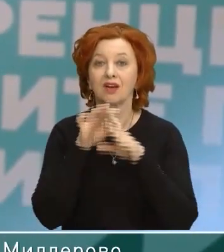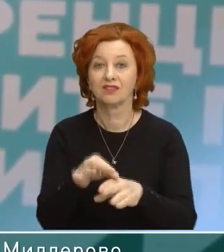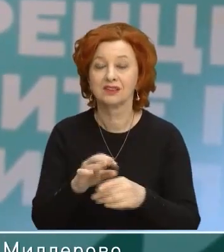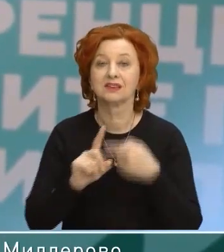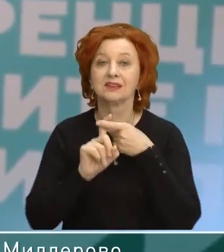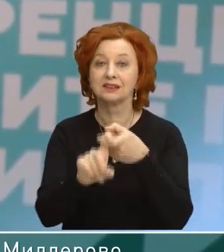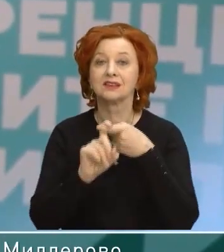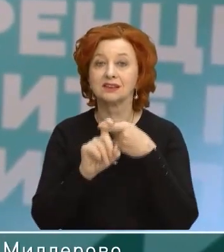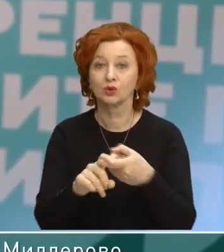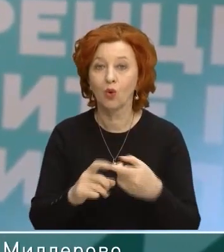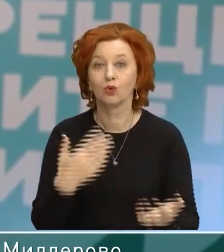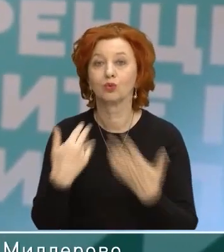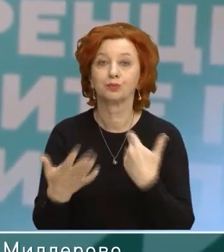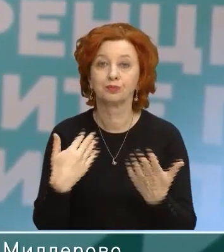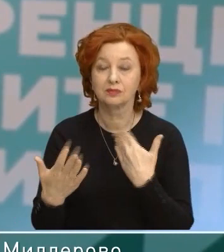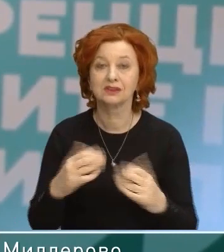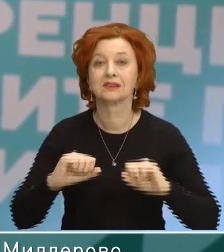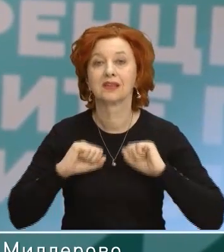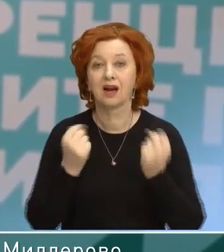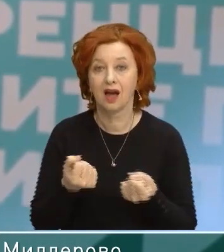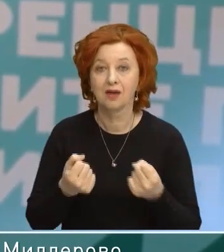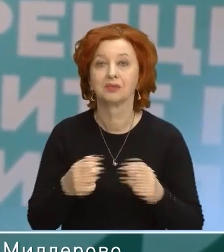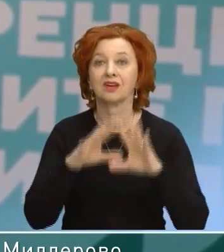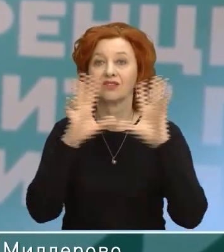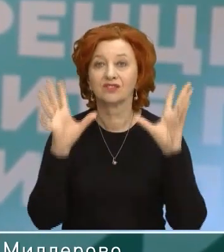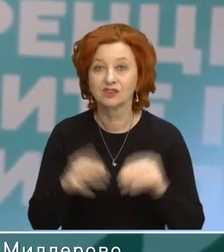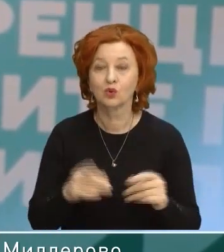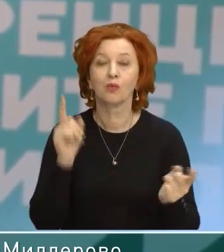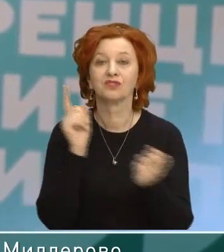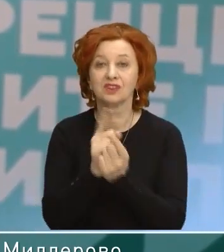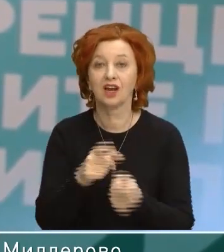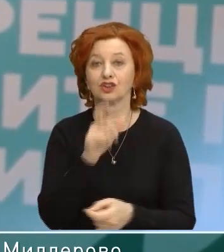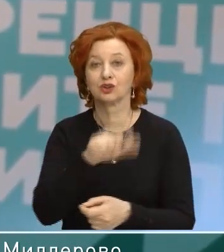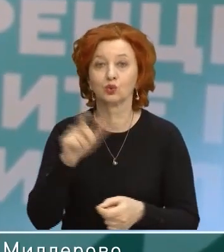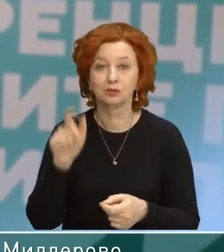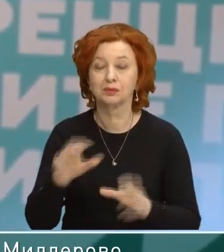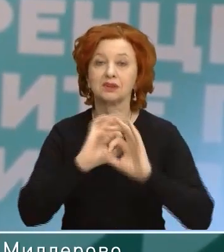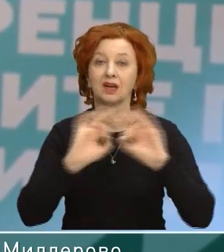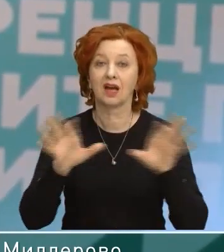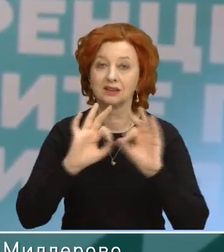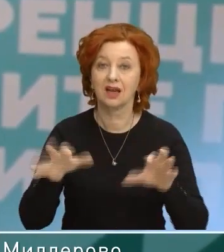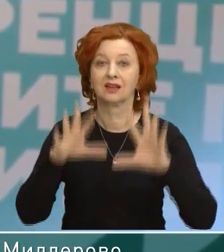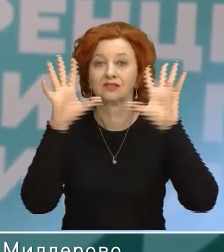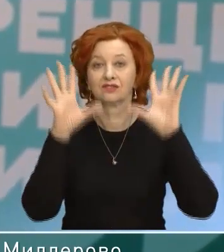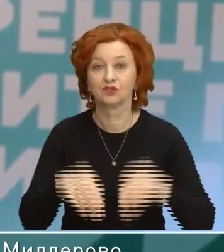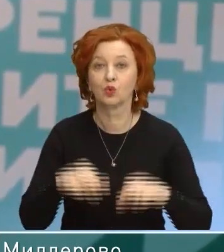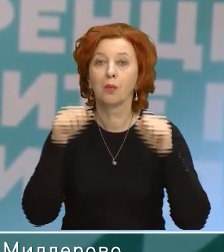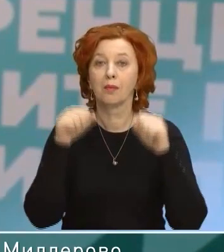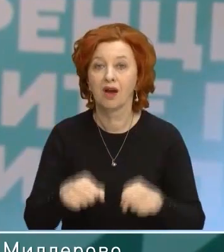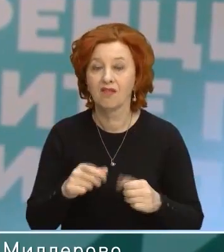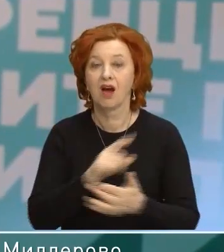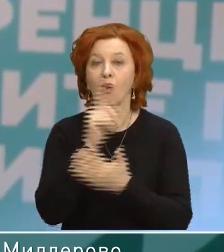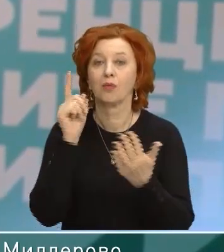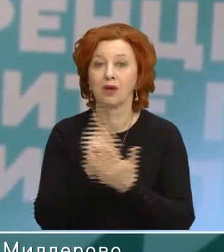информационную миссию, то есть мы в любом случае стараемся на своих страничках, при встречах с людьми их просвещать на тему их прав и обязанностей. Мы